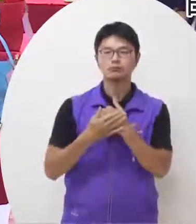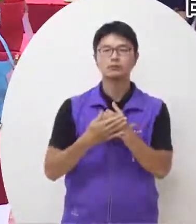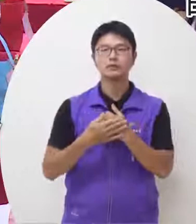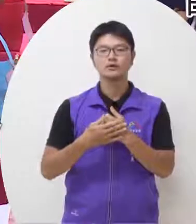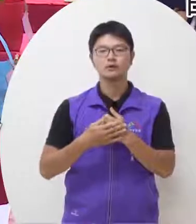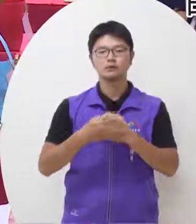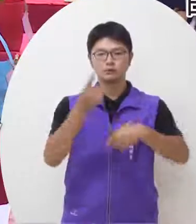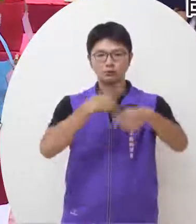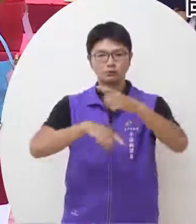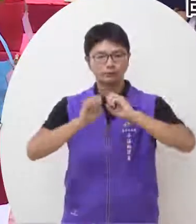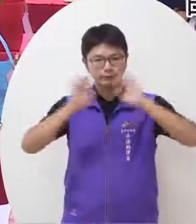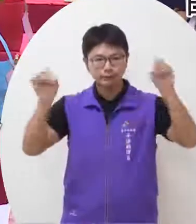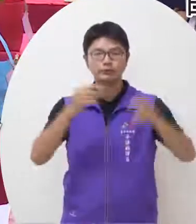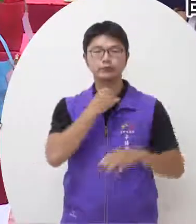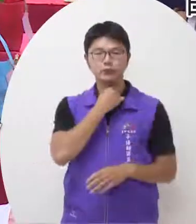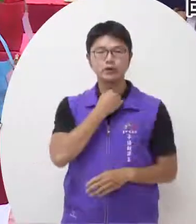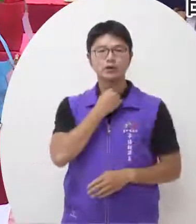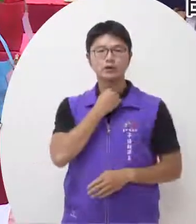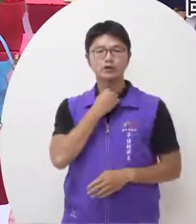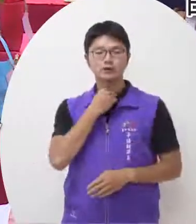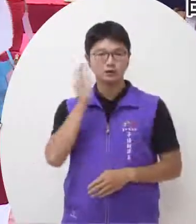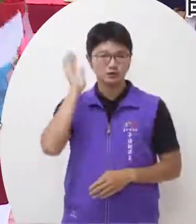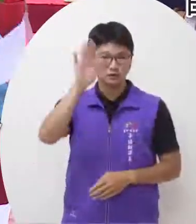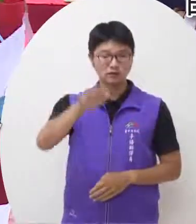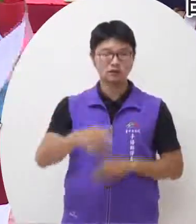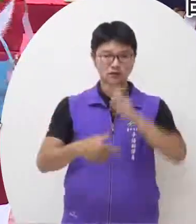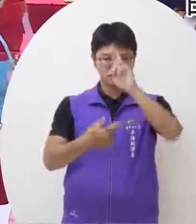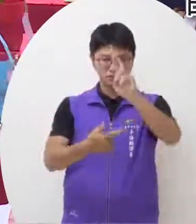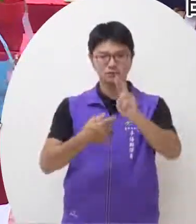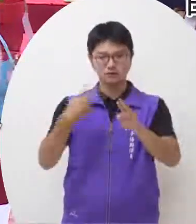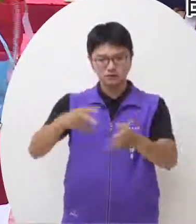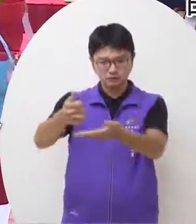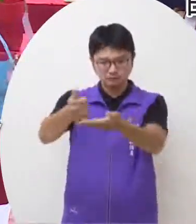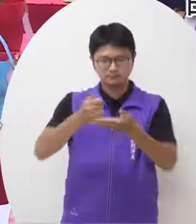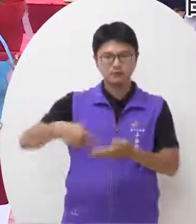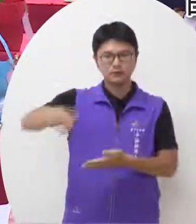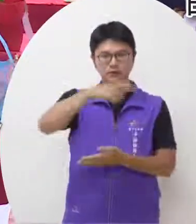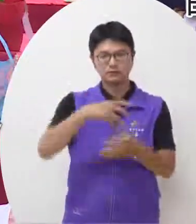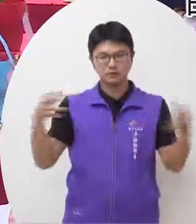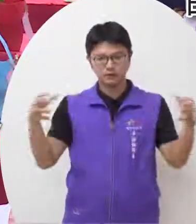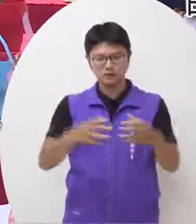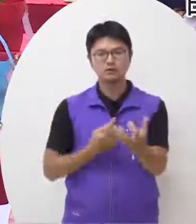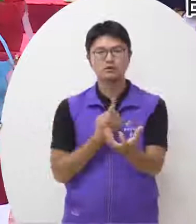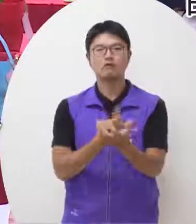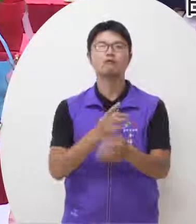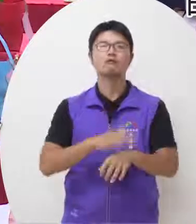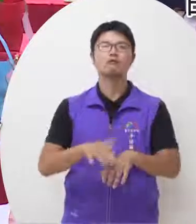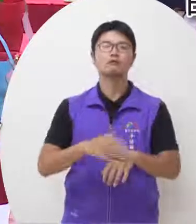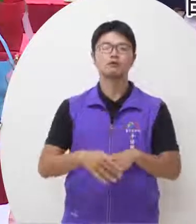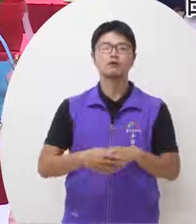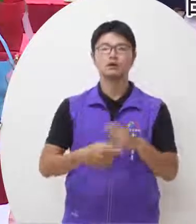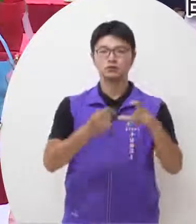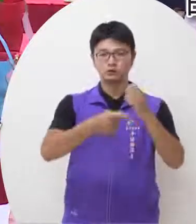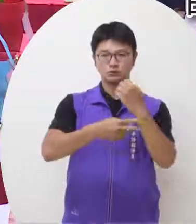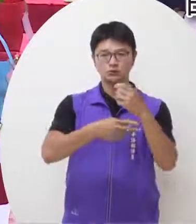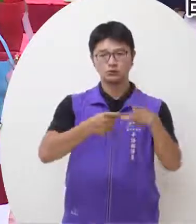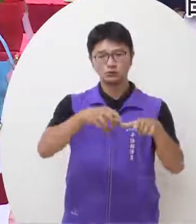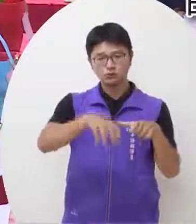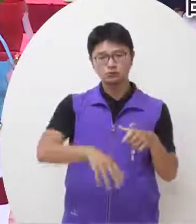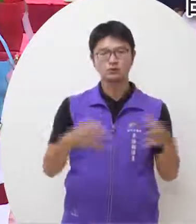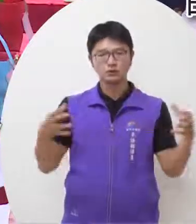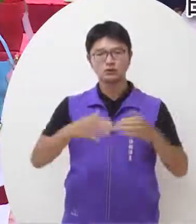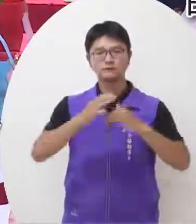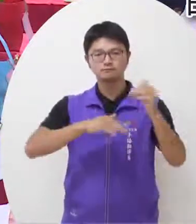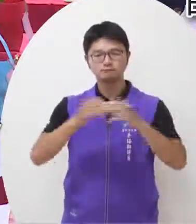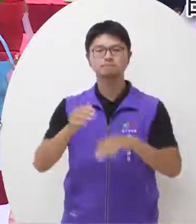播，那我们到时候一定会邀请大家来共襄盛举哈。这个部分也会请区公所一起来协力。那最后